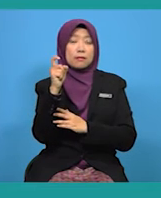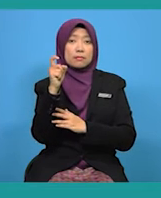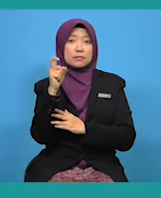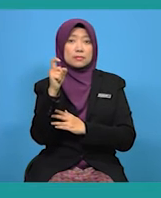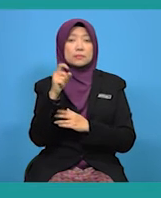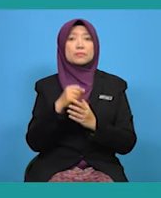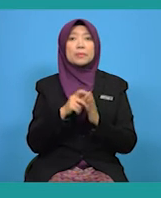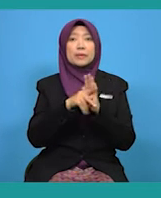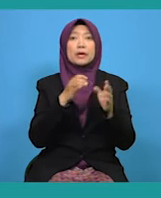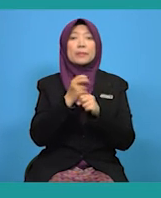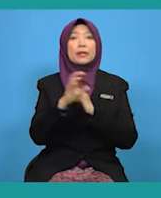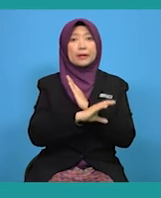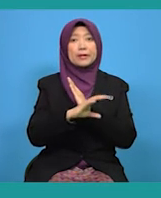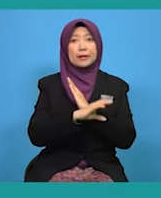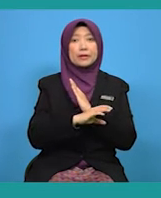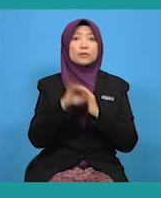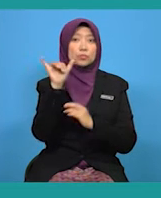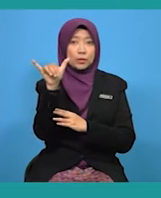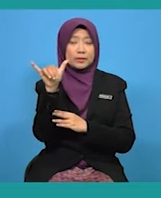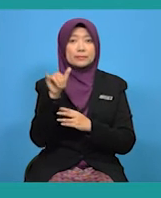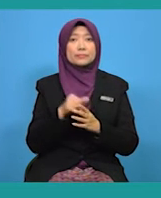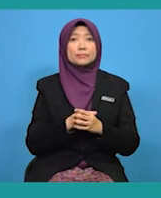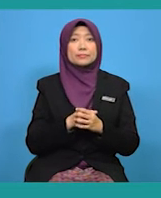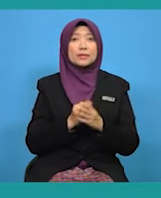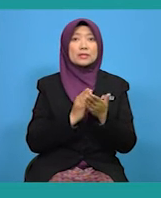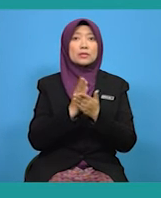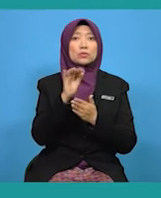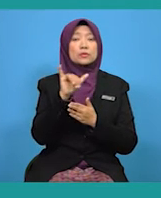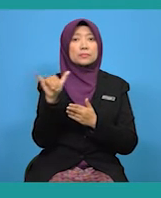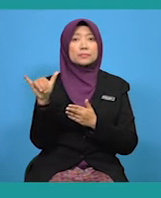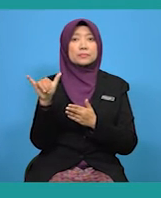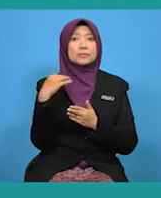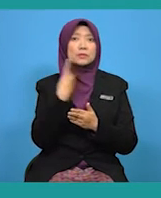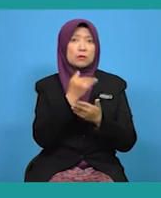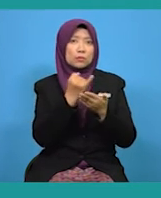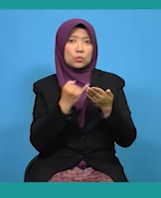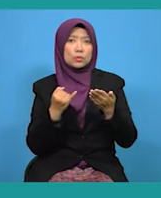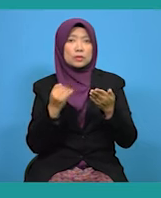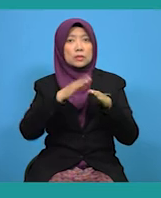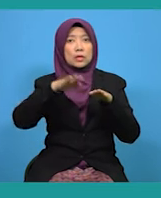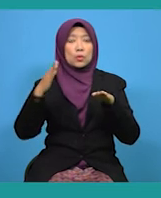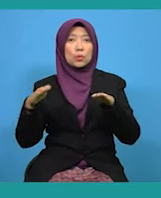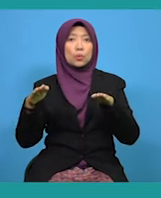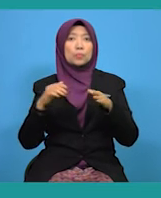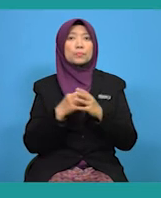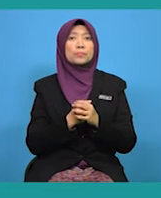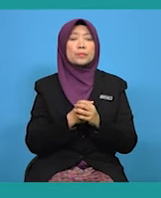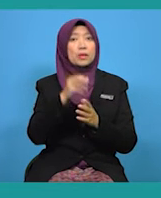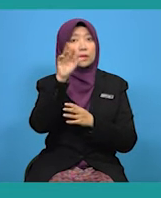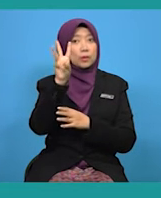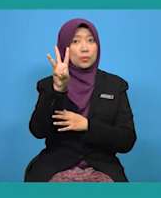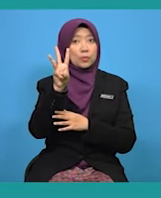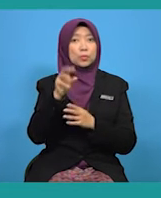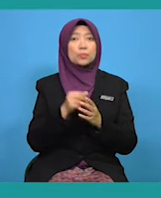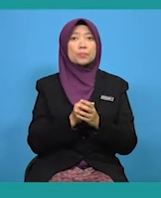mewakili pendapatan negara yaitu seterusnya kita akan lukis glo bocoran yaitu